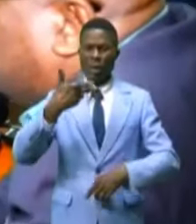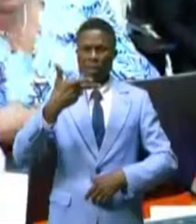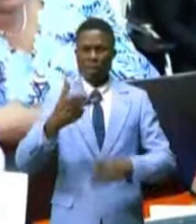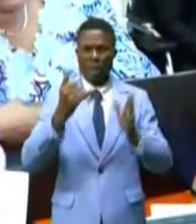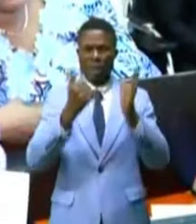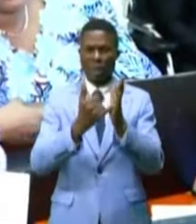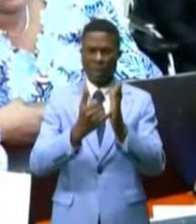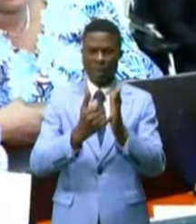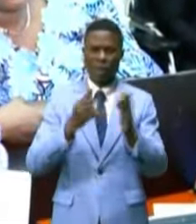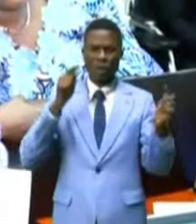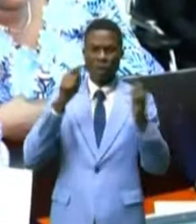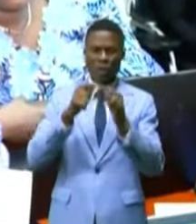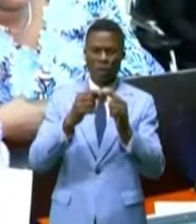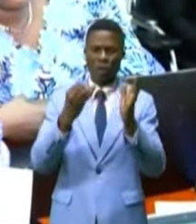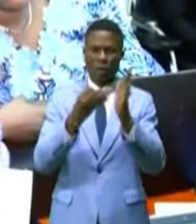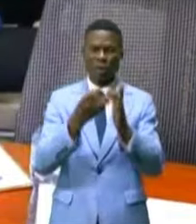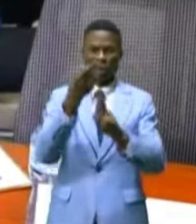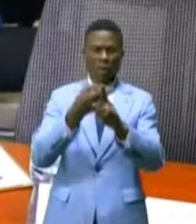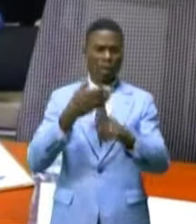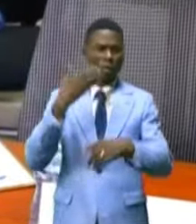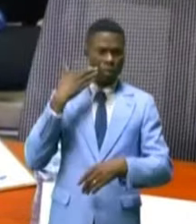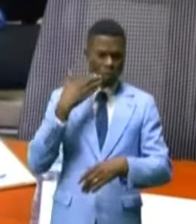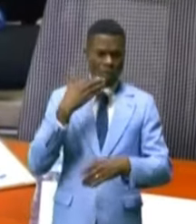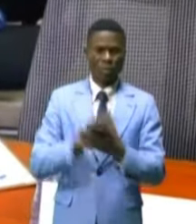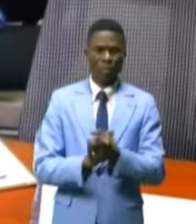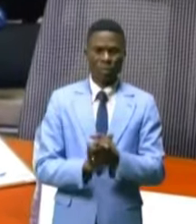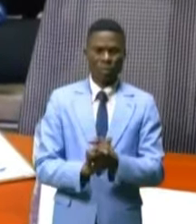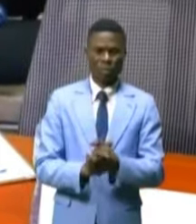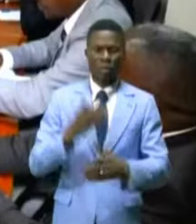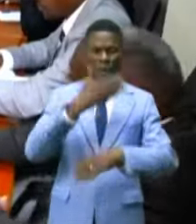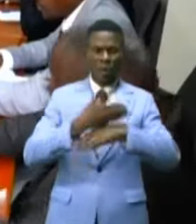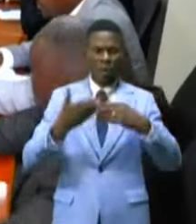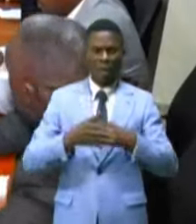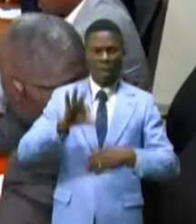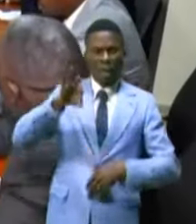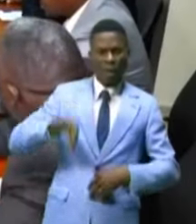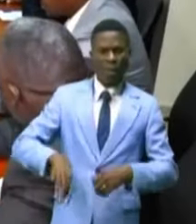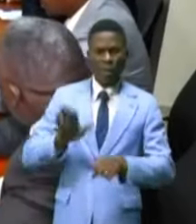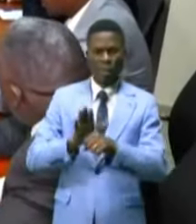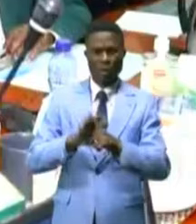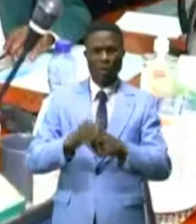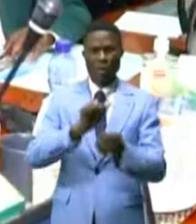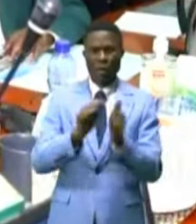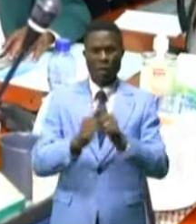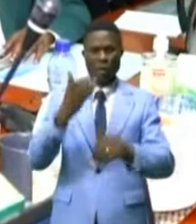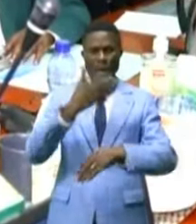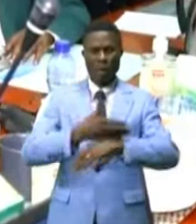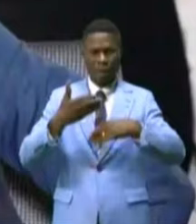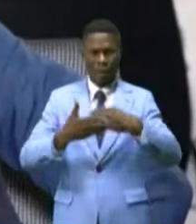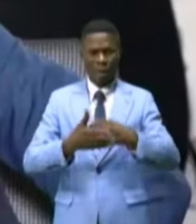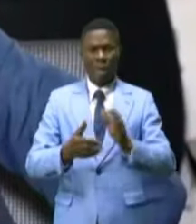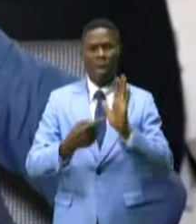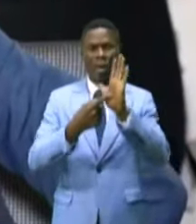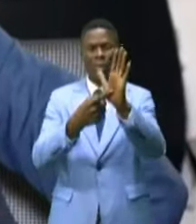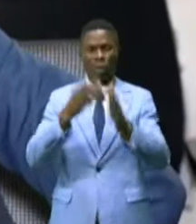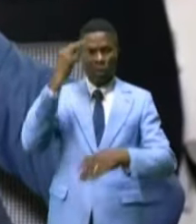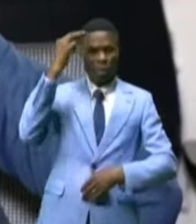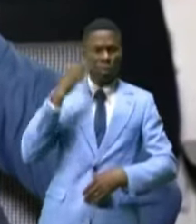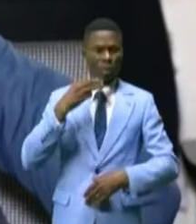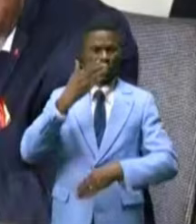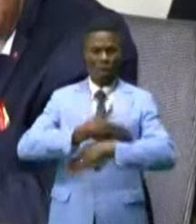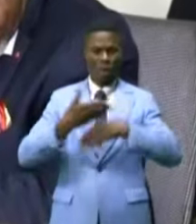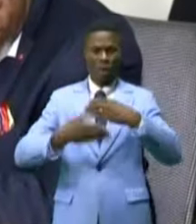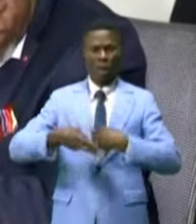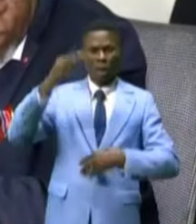au jeudi 7 mars. Les concessions sont bénéfiques au secteur des infrastructures au pays, témoigne ici le ministre des infrastructures